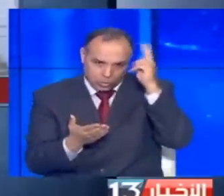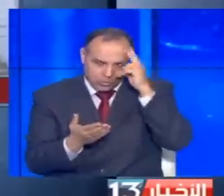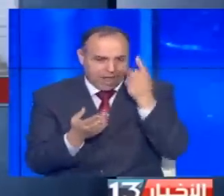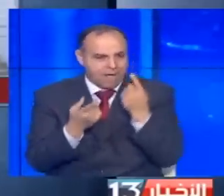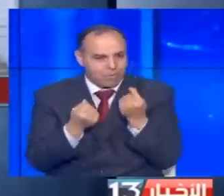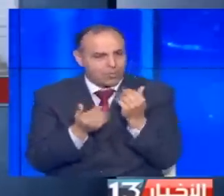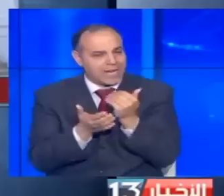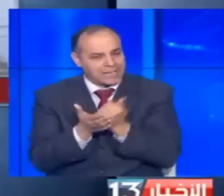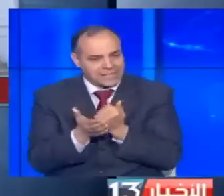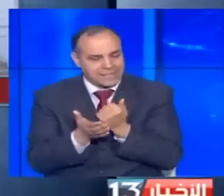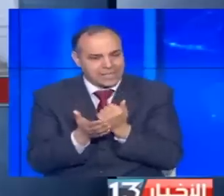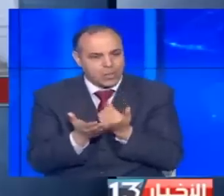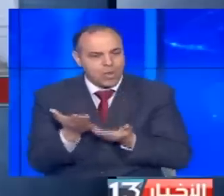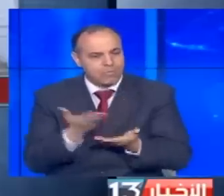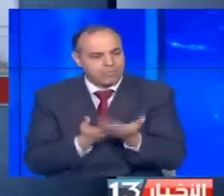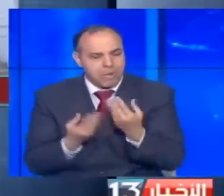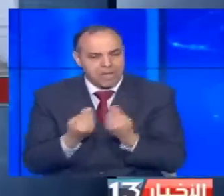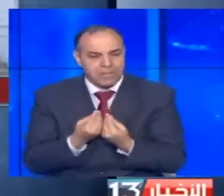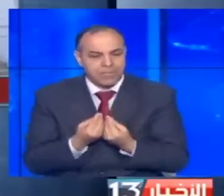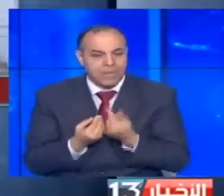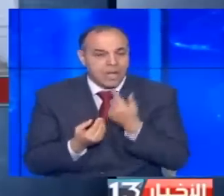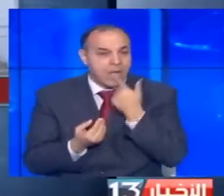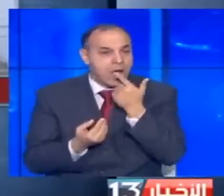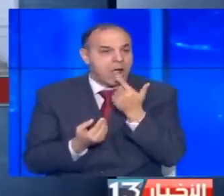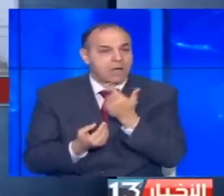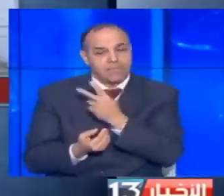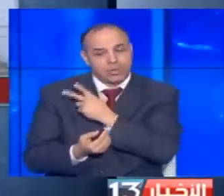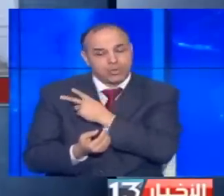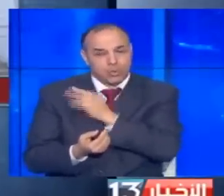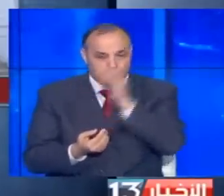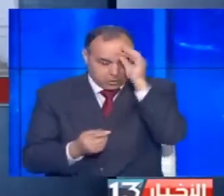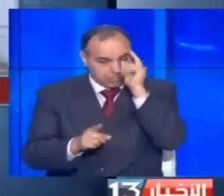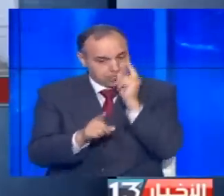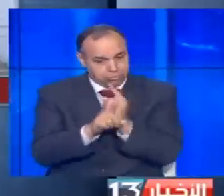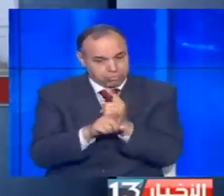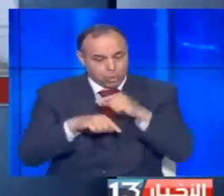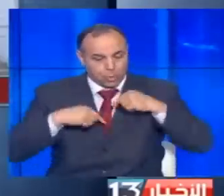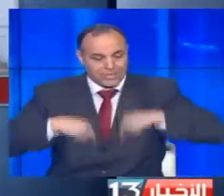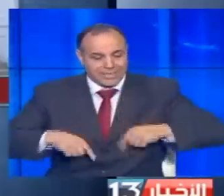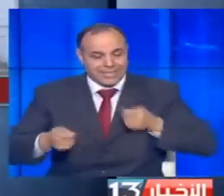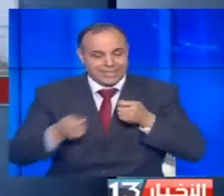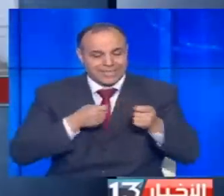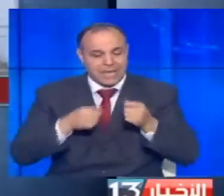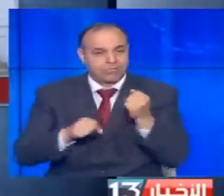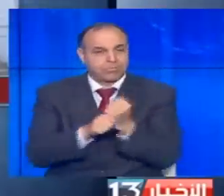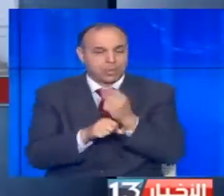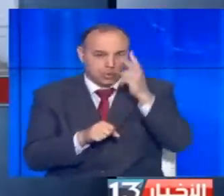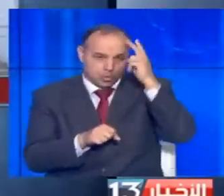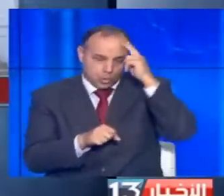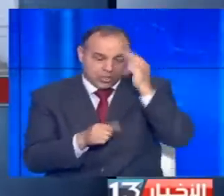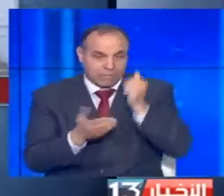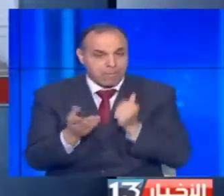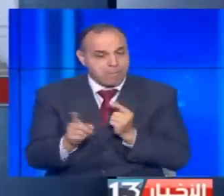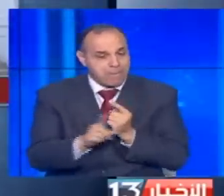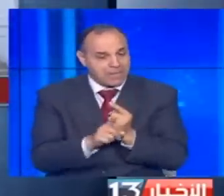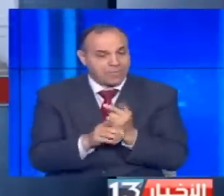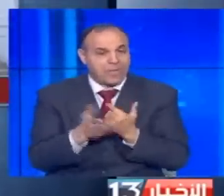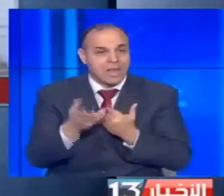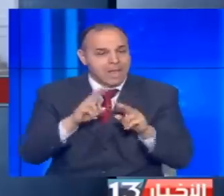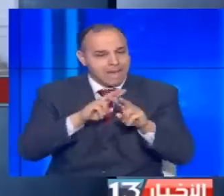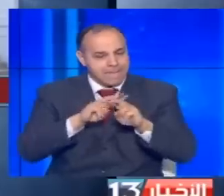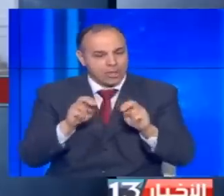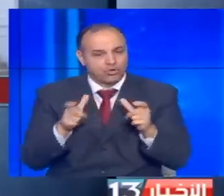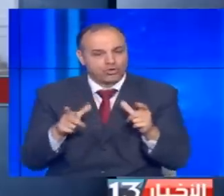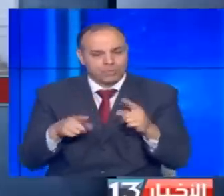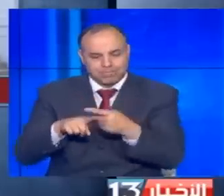والاقتصادي وتعزيز ها كما التقى شلون بالمناسبه وزير التجاره والاستثمار السعودي ماجد القصبي لبحث فرص